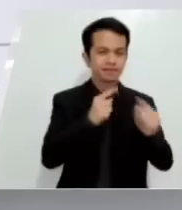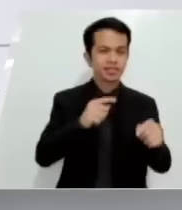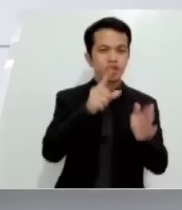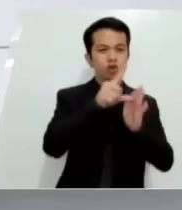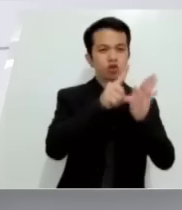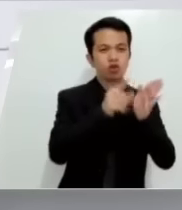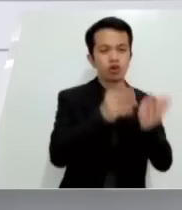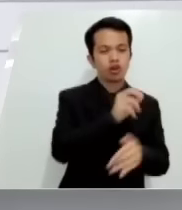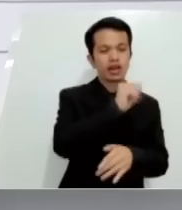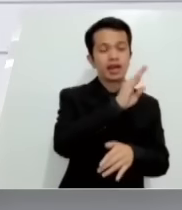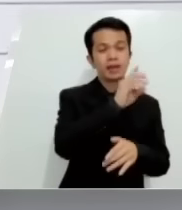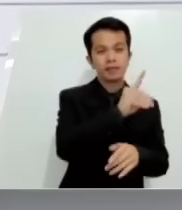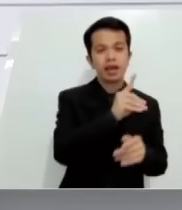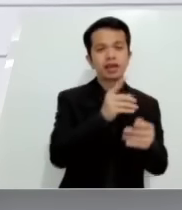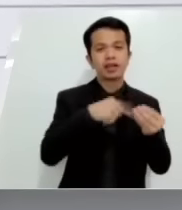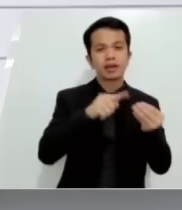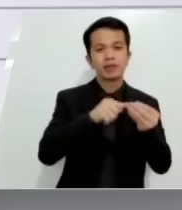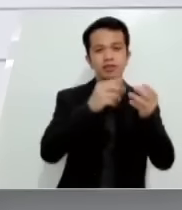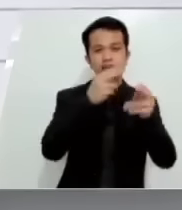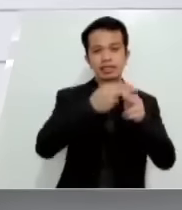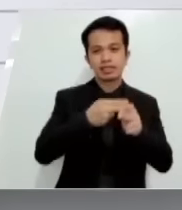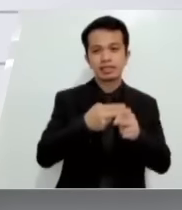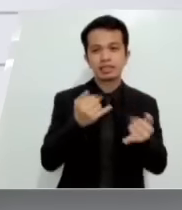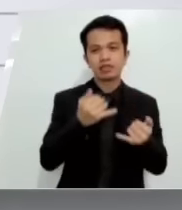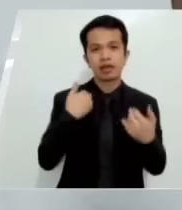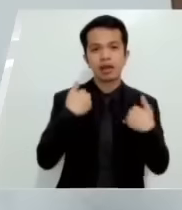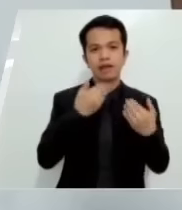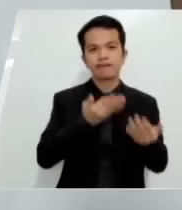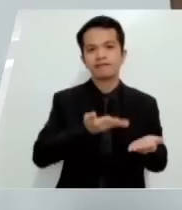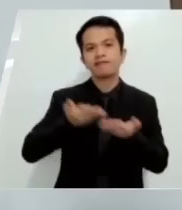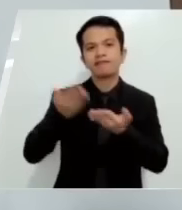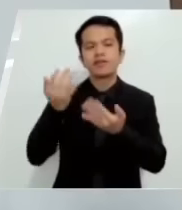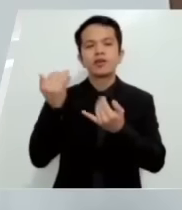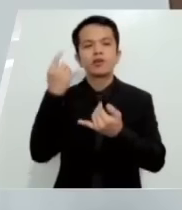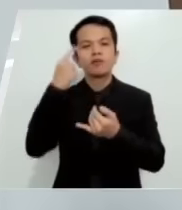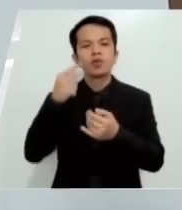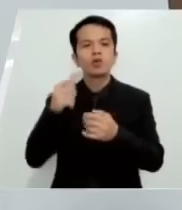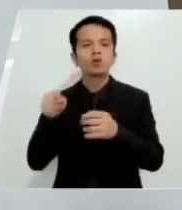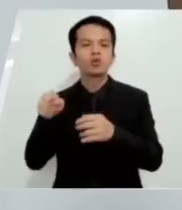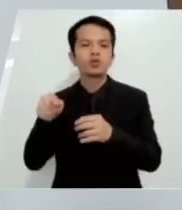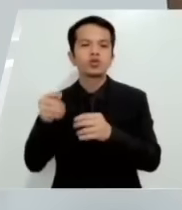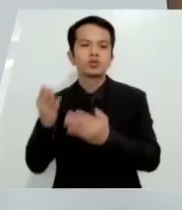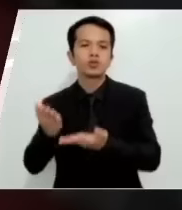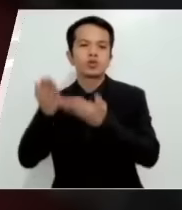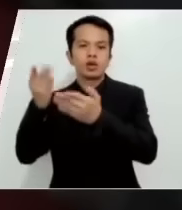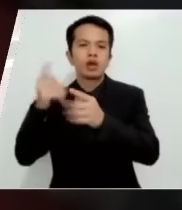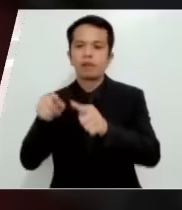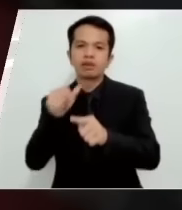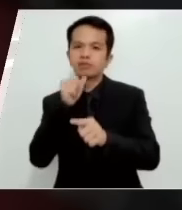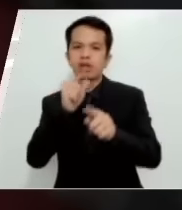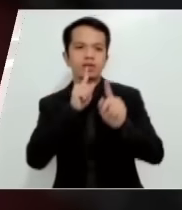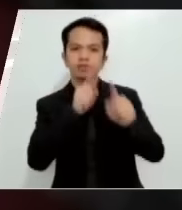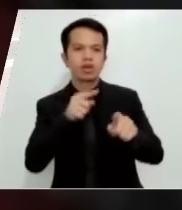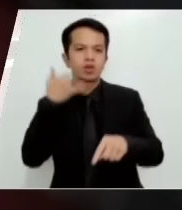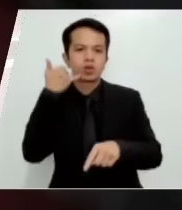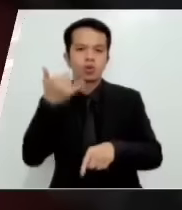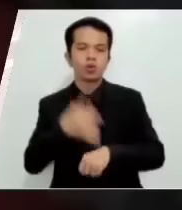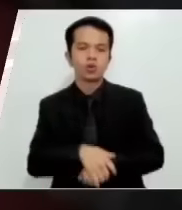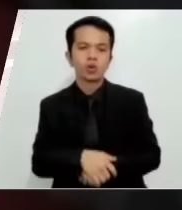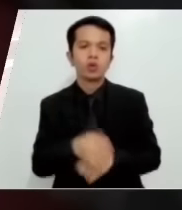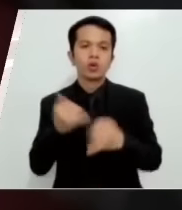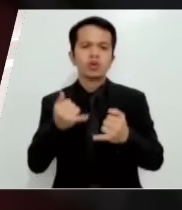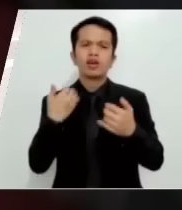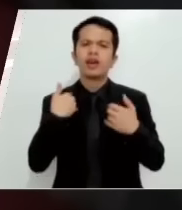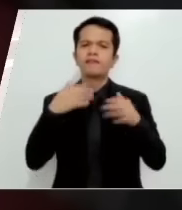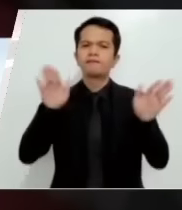ang pangalang nakasaad sa kumakalat na kopya ng petisyon pero hindi siya sumasagot sa aming tawag. Nagpakilala naman si former